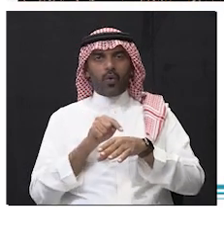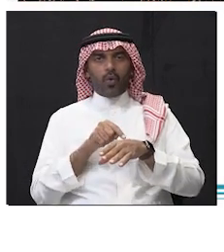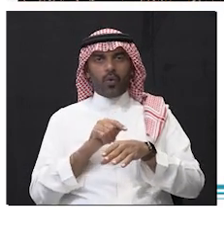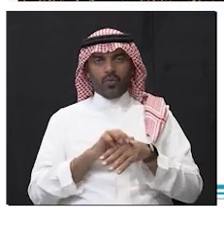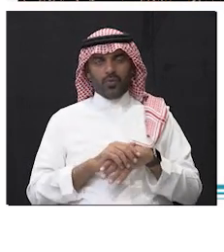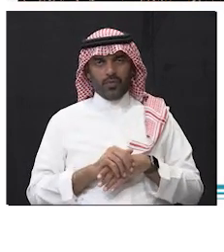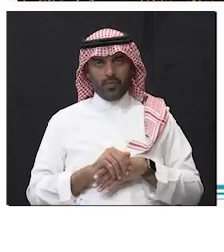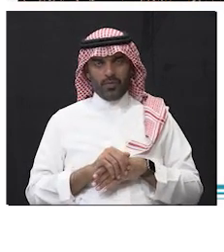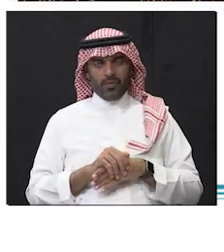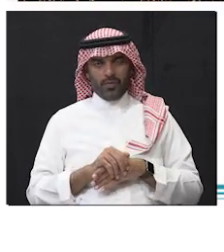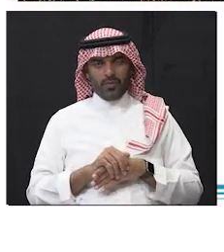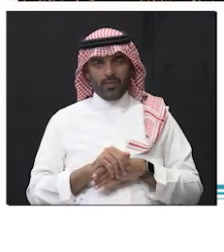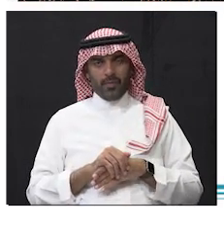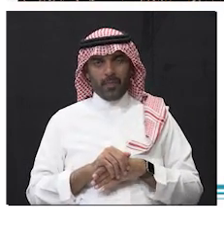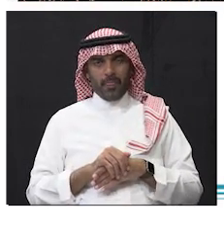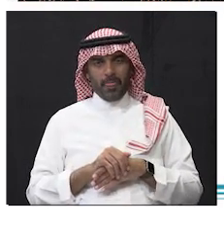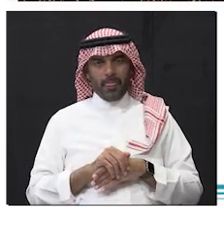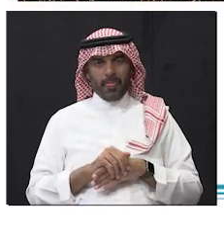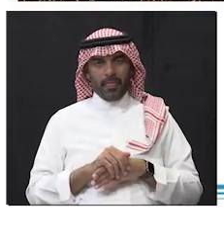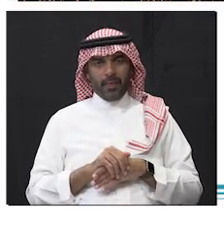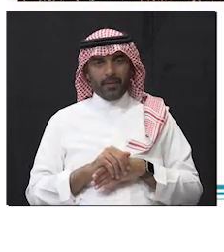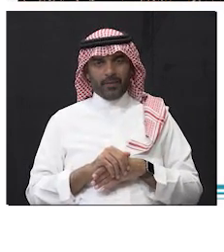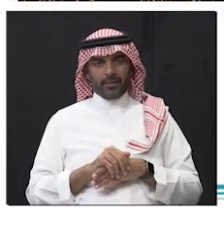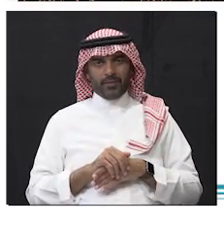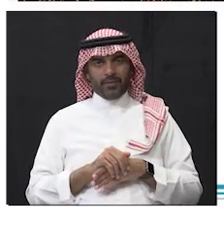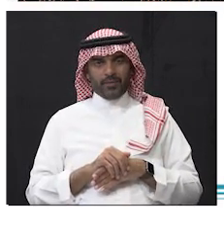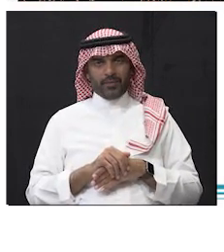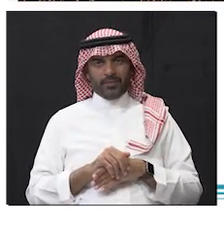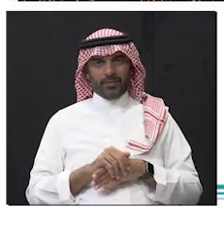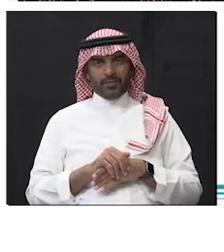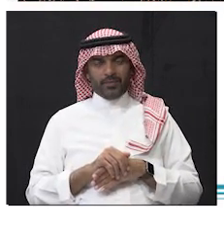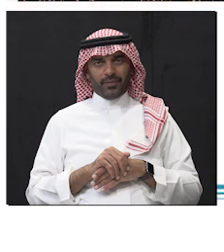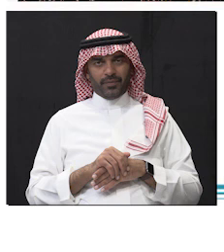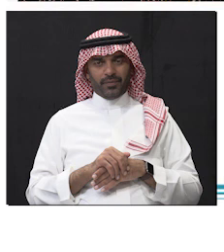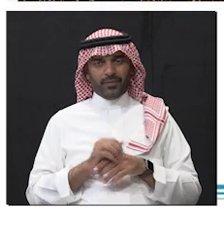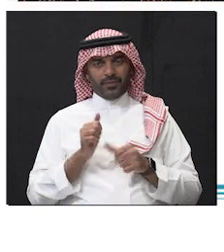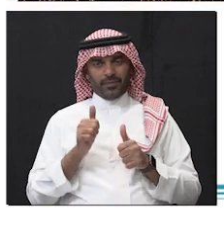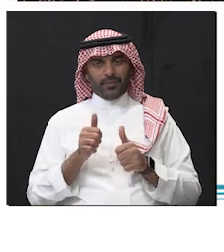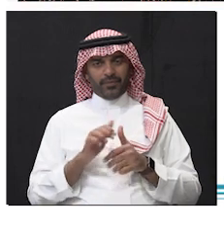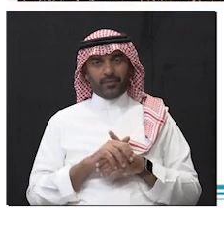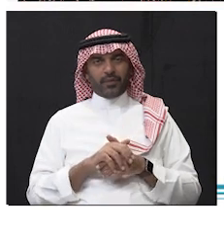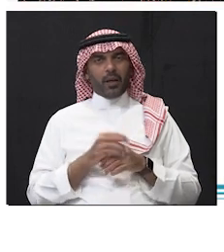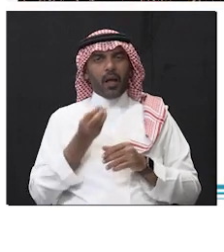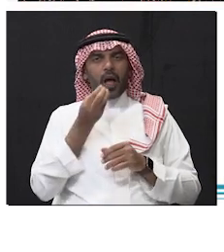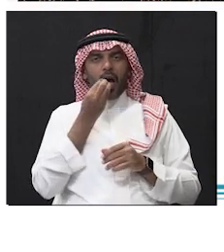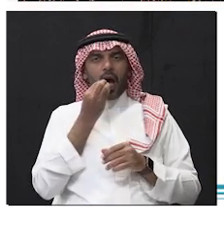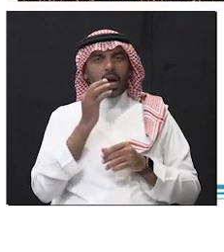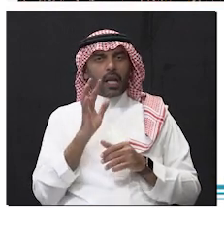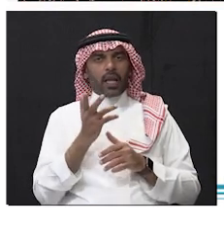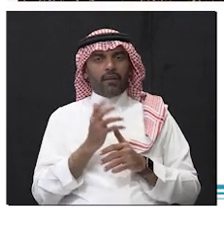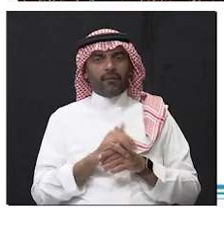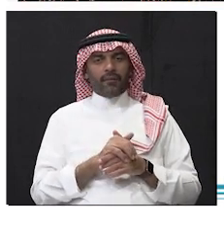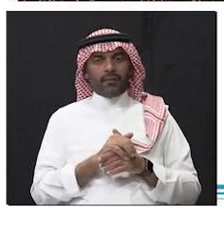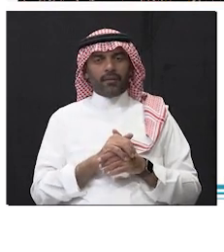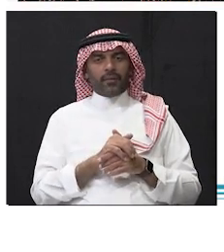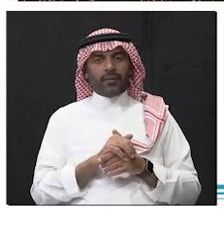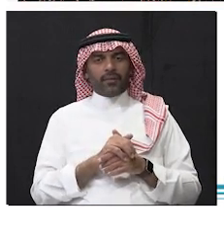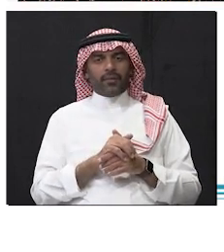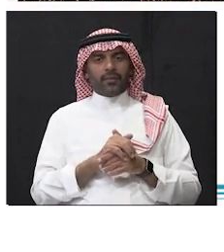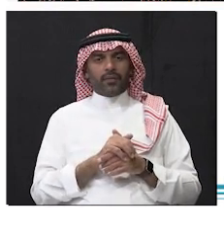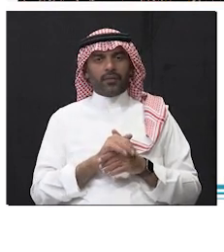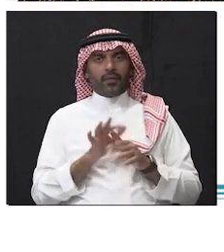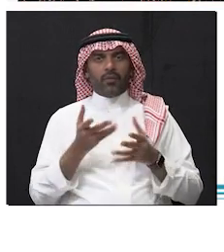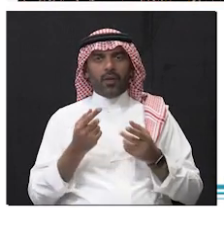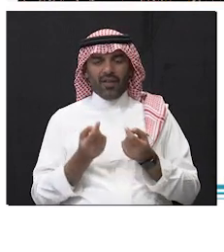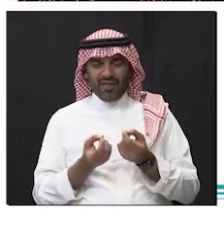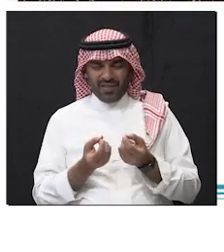الغازات ودخولها إلى داخل الجسم. أحسنتم. كيف تغذيتها؟ تتغذى عن طريق